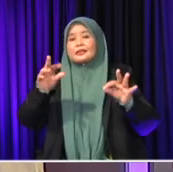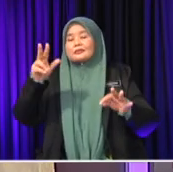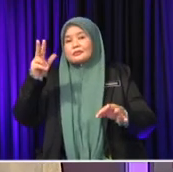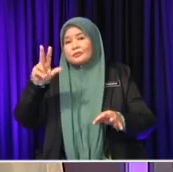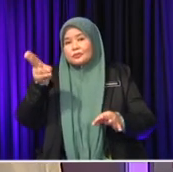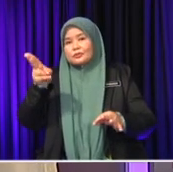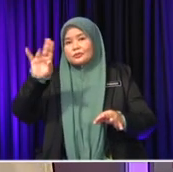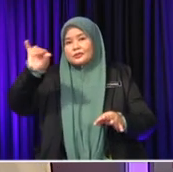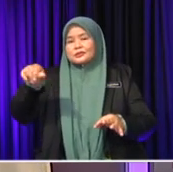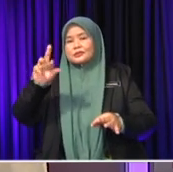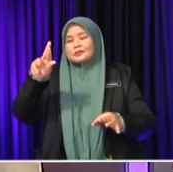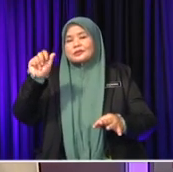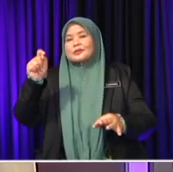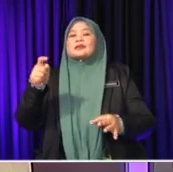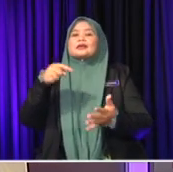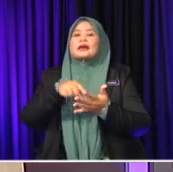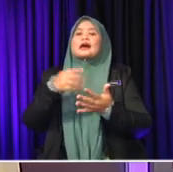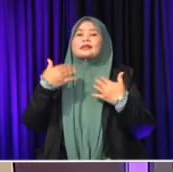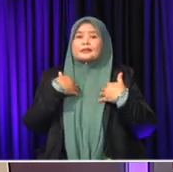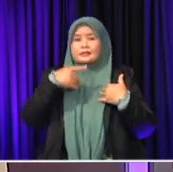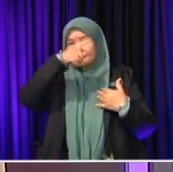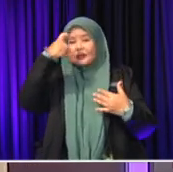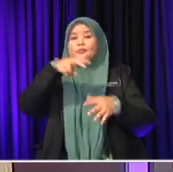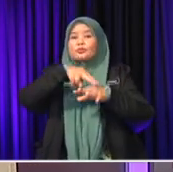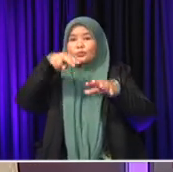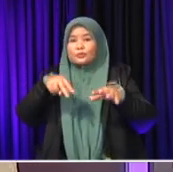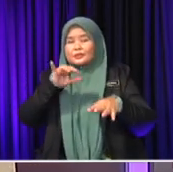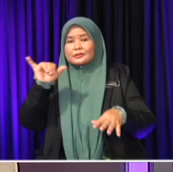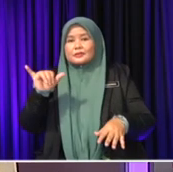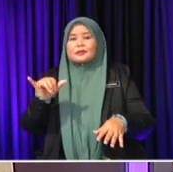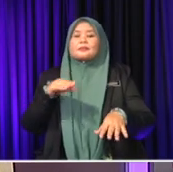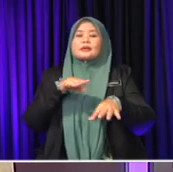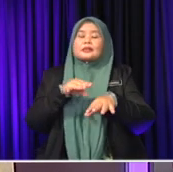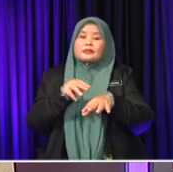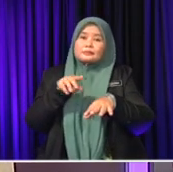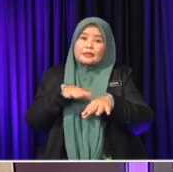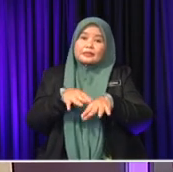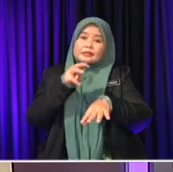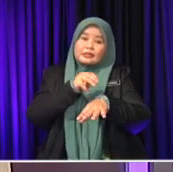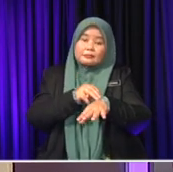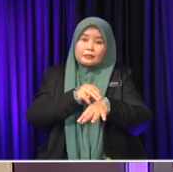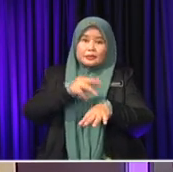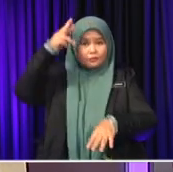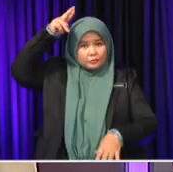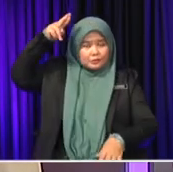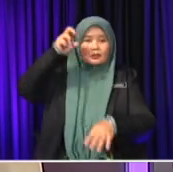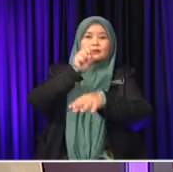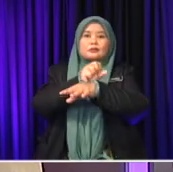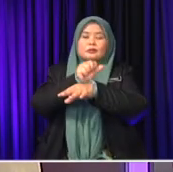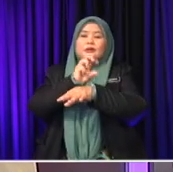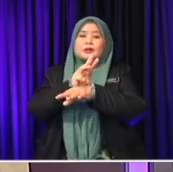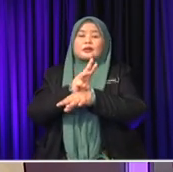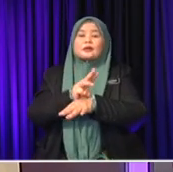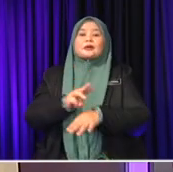ada sebab turunnya pada zaman Rasulullah Shallallahu Alaihi Wasallam Bilal